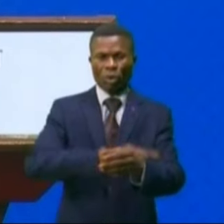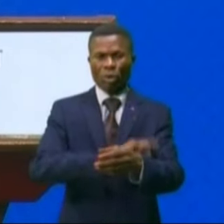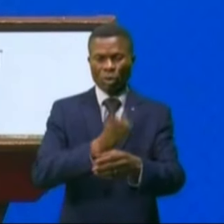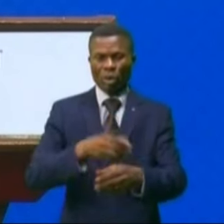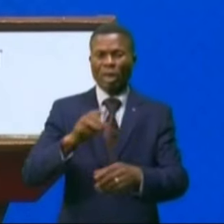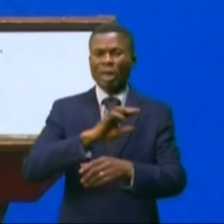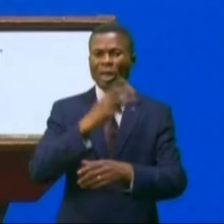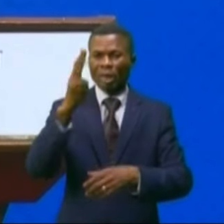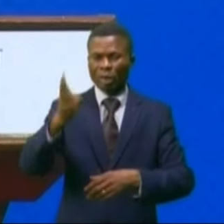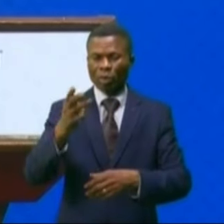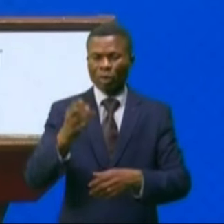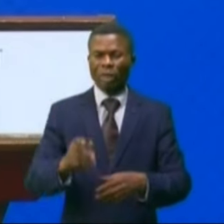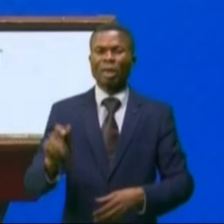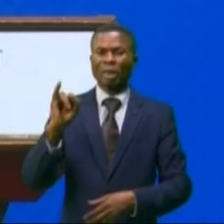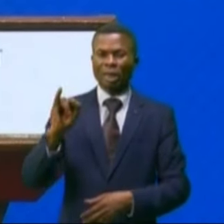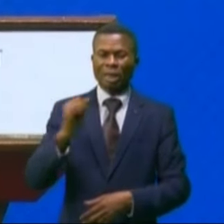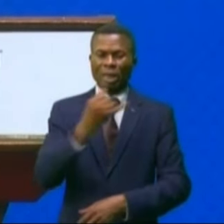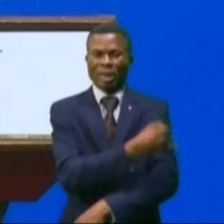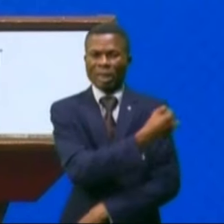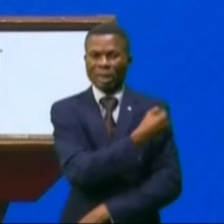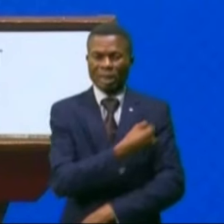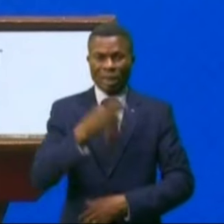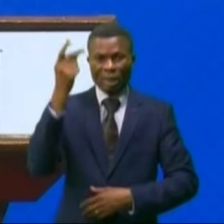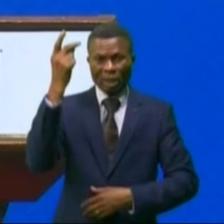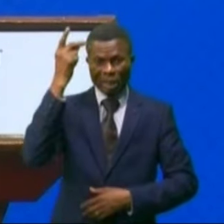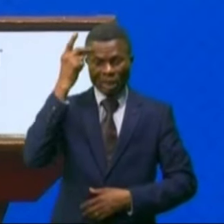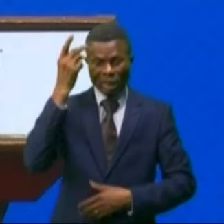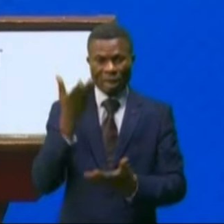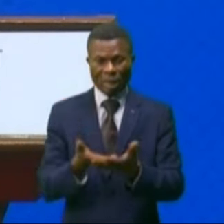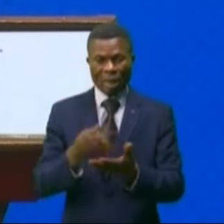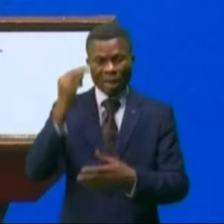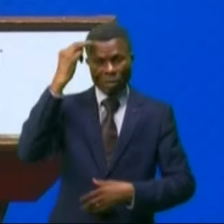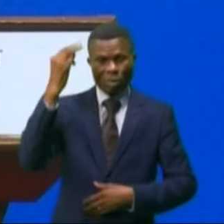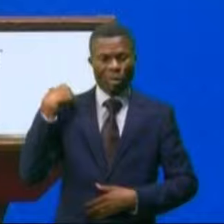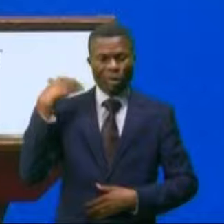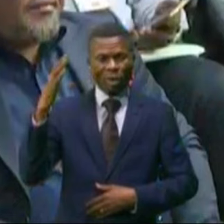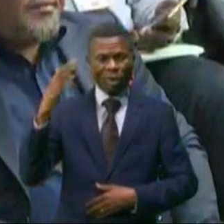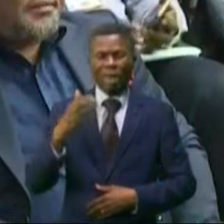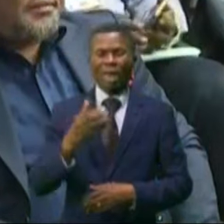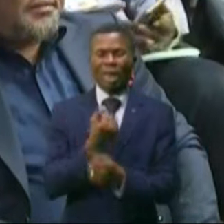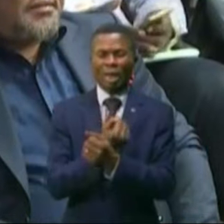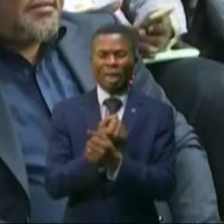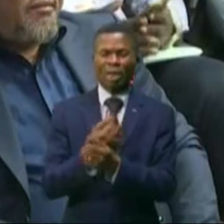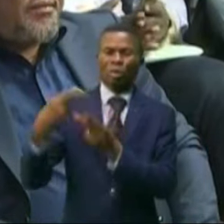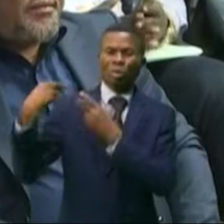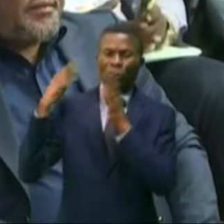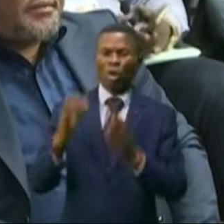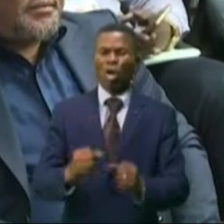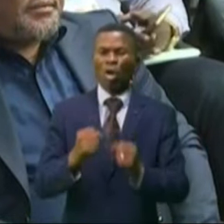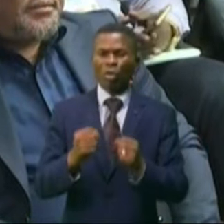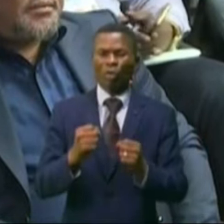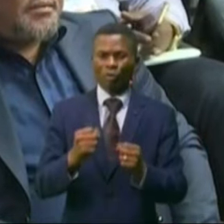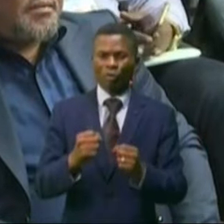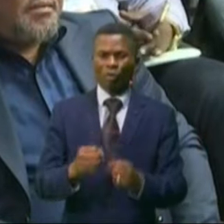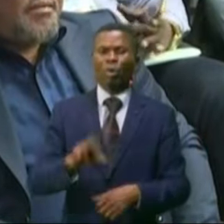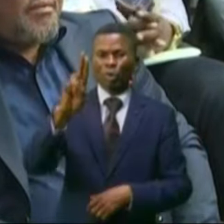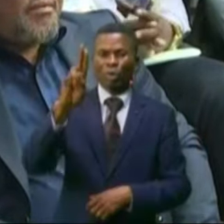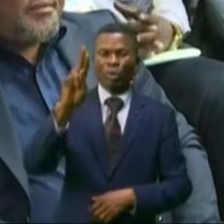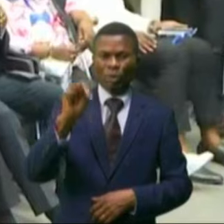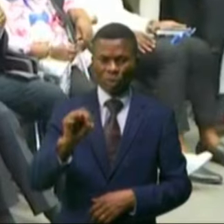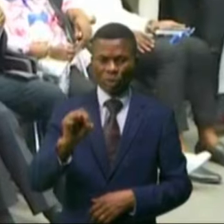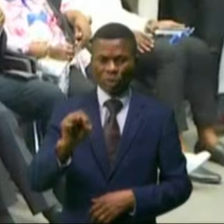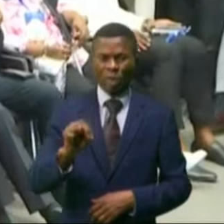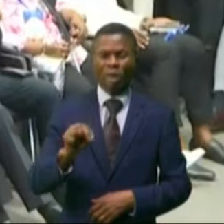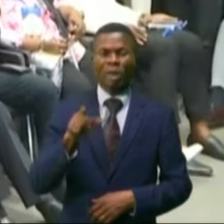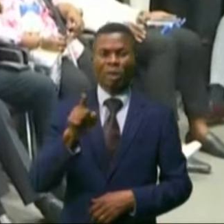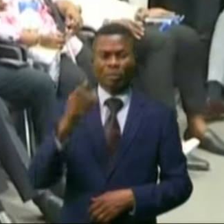dernière Ituri. Kinshasa, selon Thérèse Kayikwamba, veut un retrait responsable, durable et ordonné de la MONUSCO. Pour sa part,